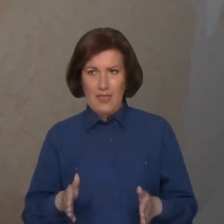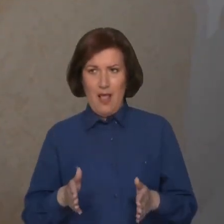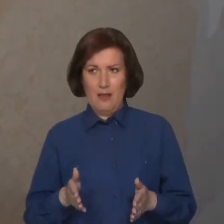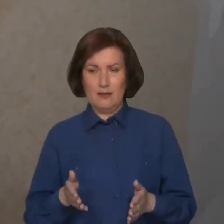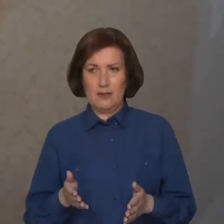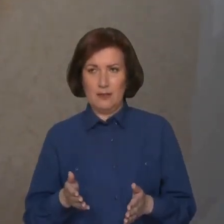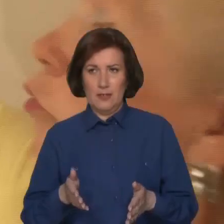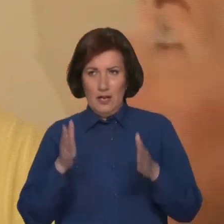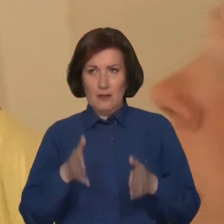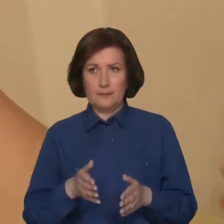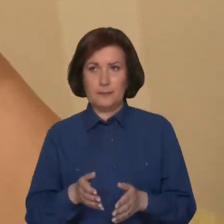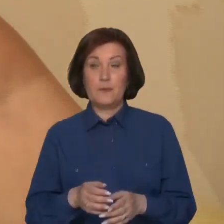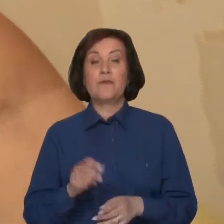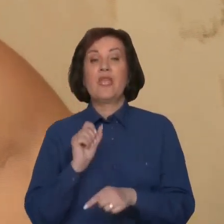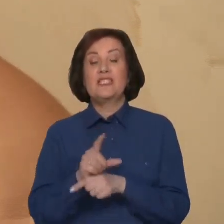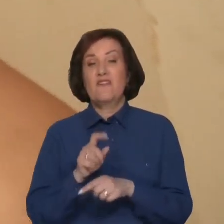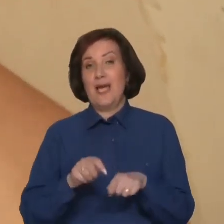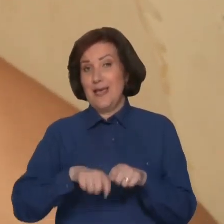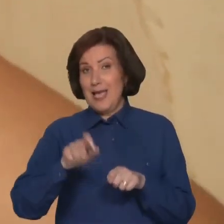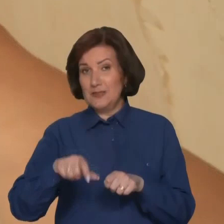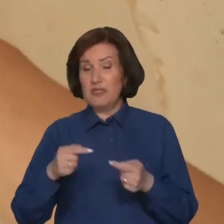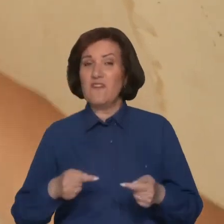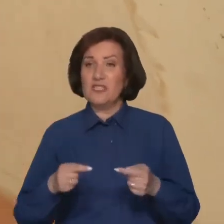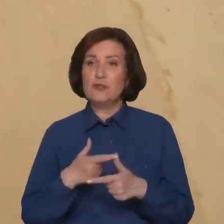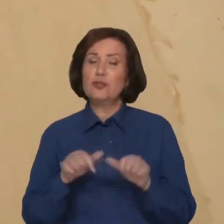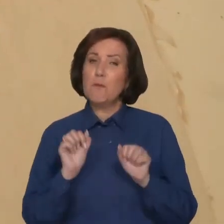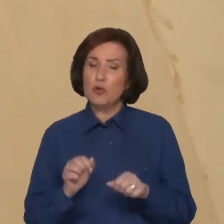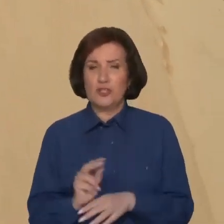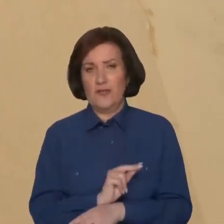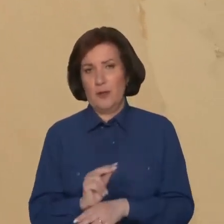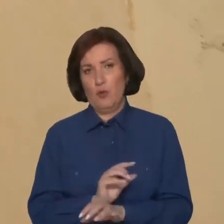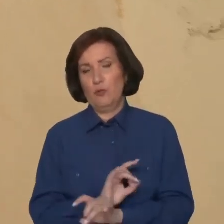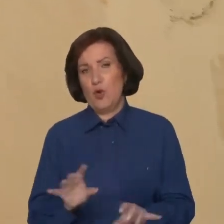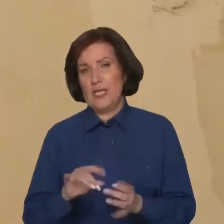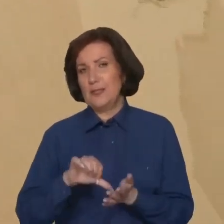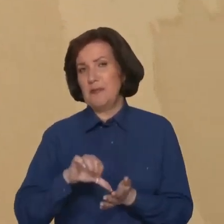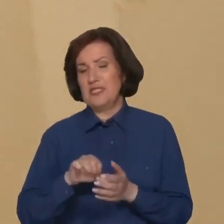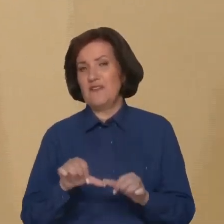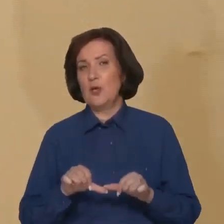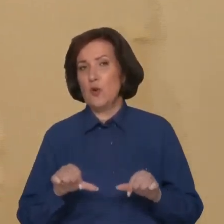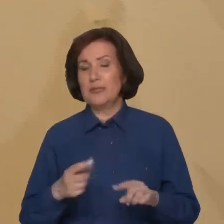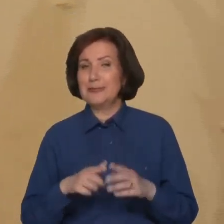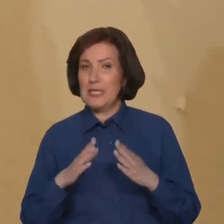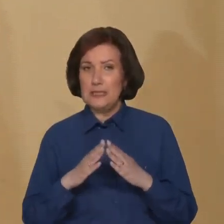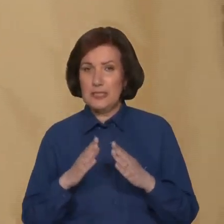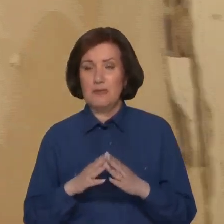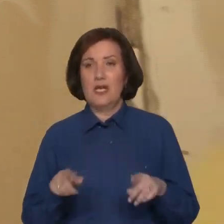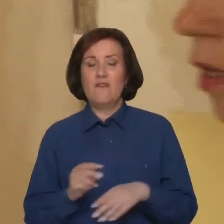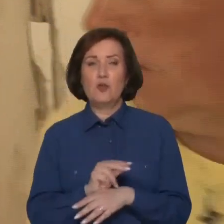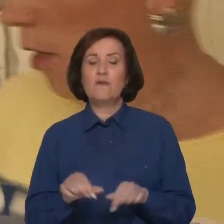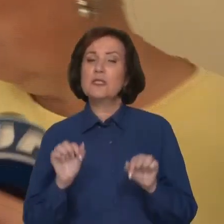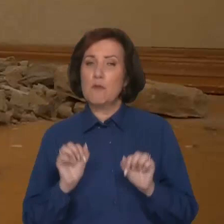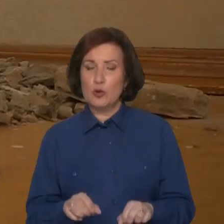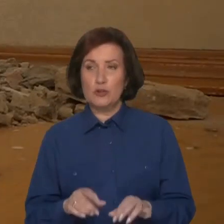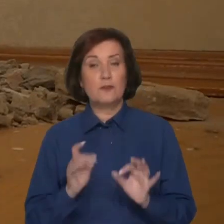ідуть. Завдання експертів – визначити, чи можливий ремонт, пояснює представник комісії. Цей дім відновити